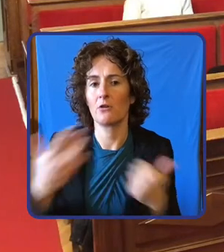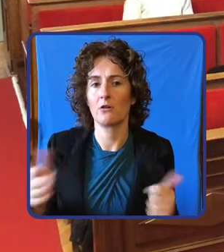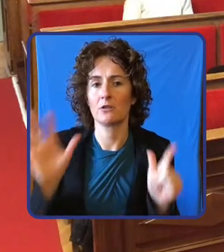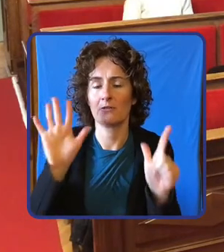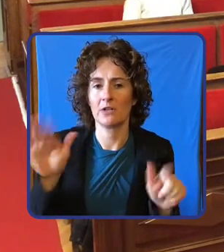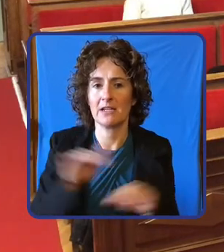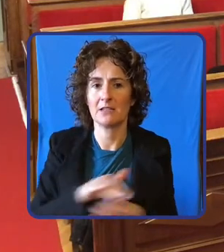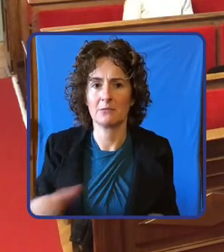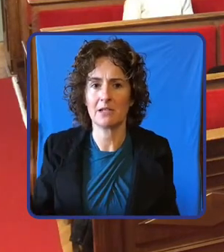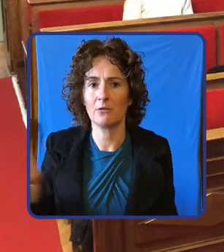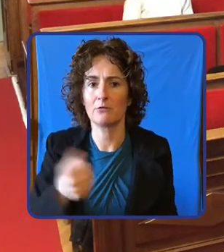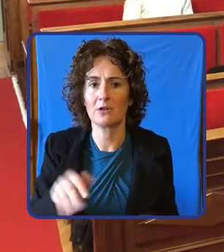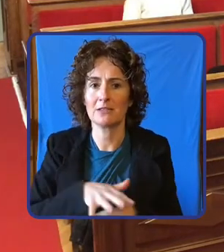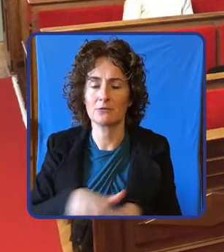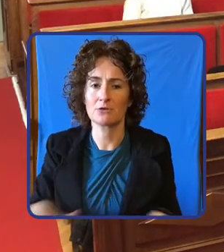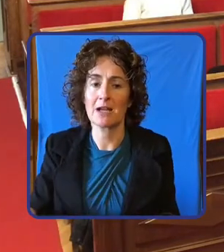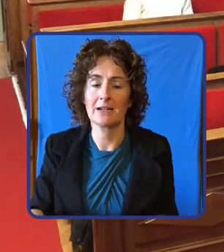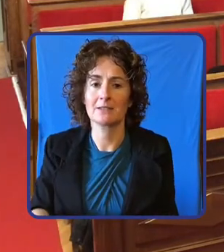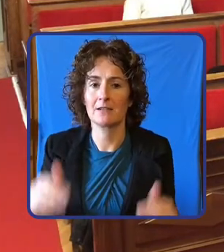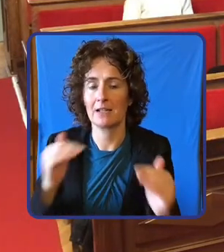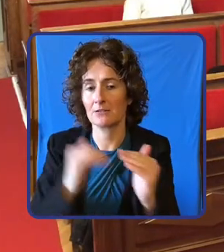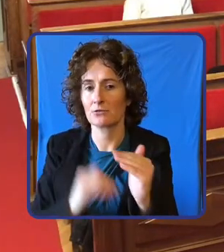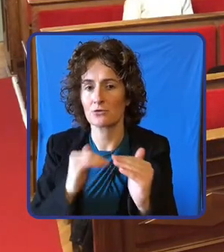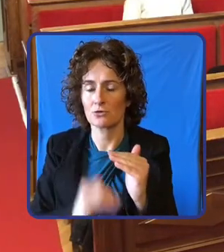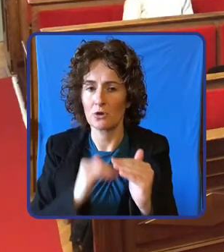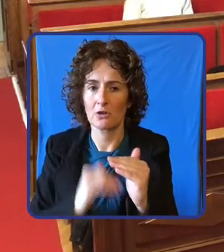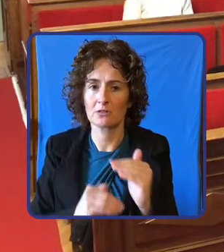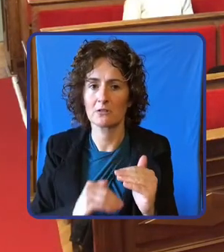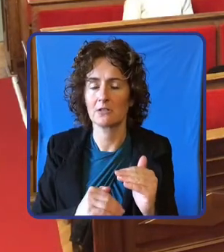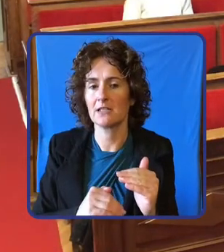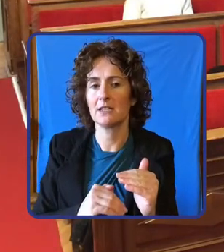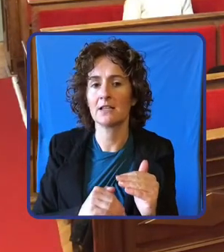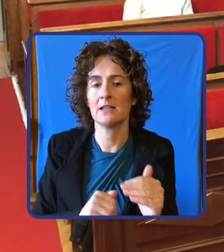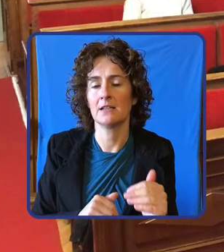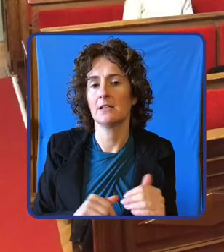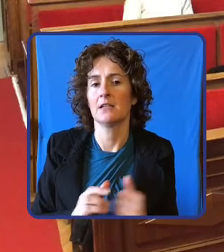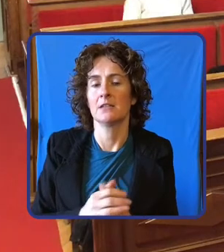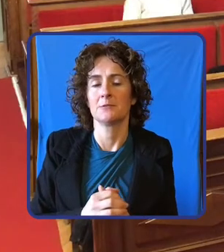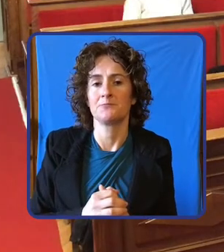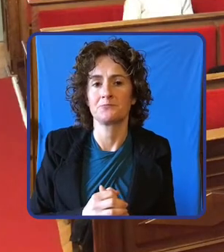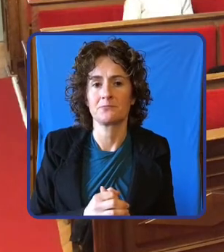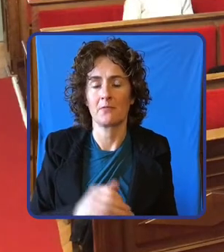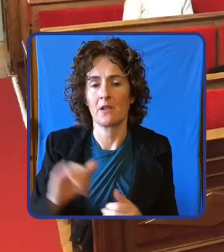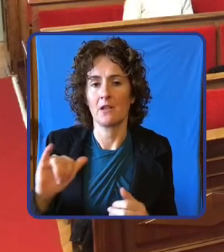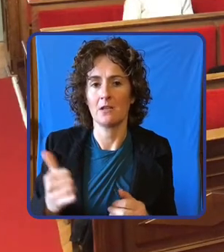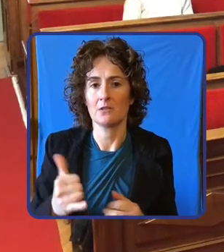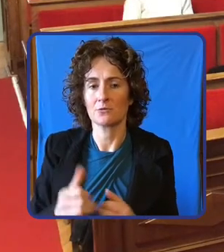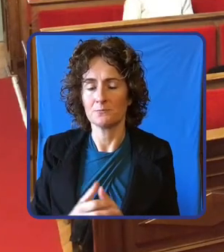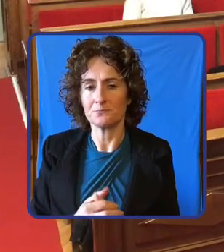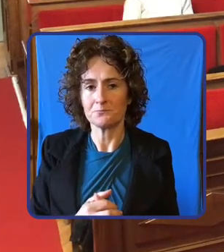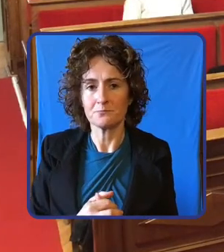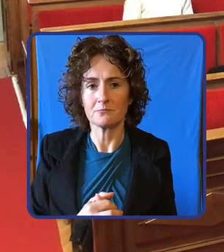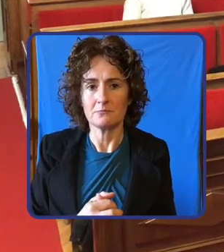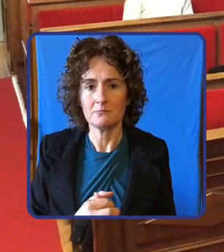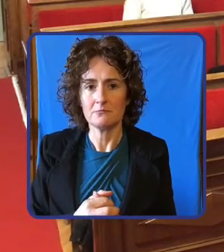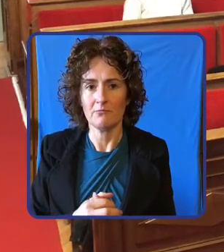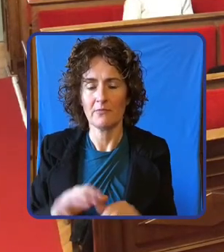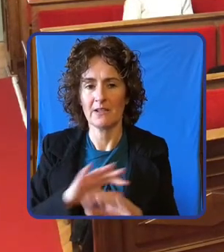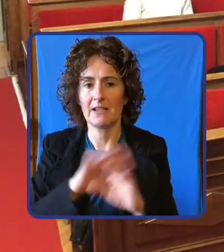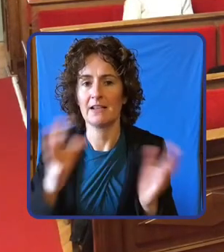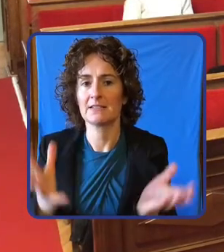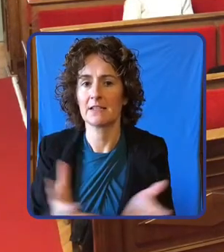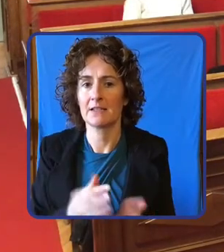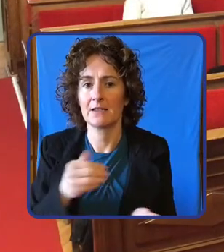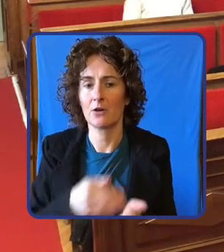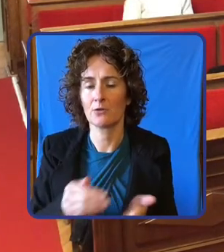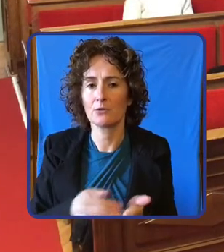általános tartalék és 77 millió forint céltartalék, ez utóbbi biztosít fedezetet a 30 millió forintos egyéni választókerületi alaphoz. Mindezek együtt a